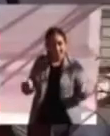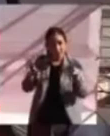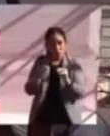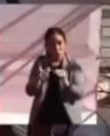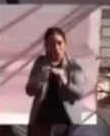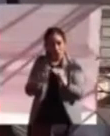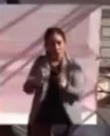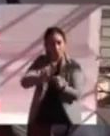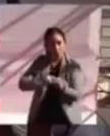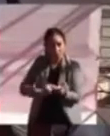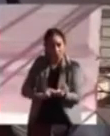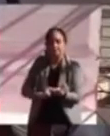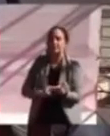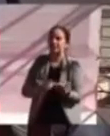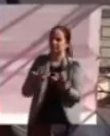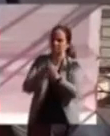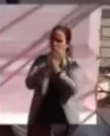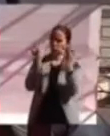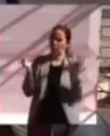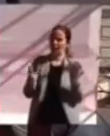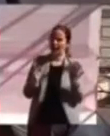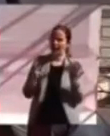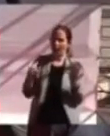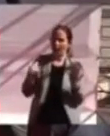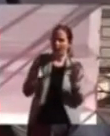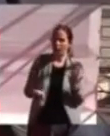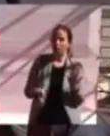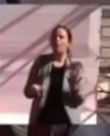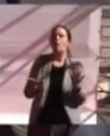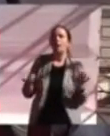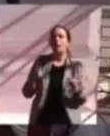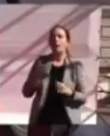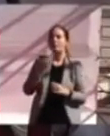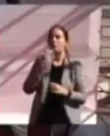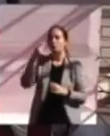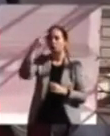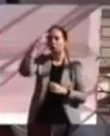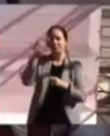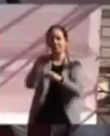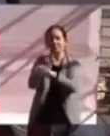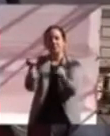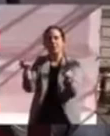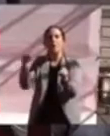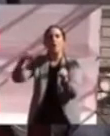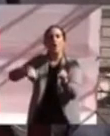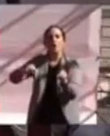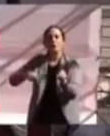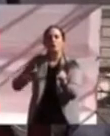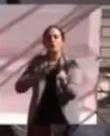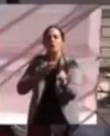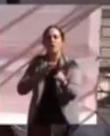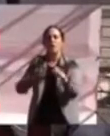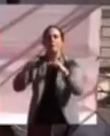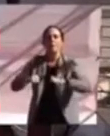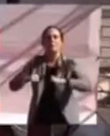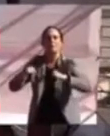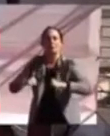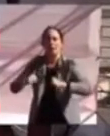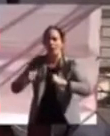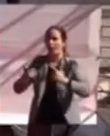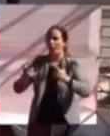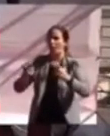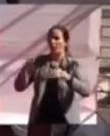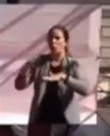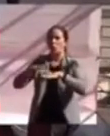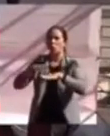che in realtà noi abbiamo anche la possibilità di utilizzare mezzi soldi che comunque nel nostro paese ci sono